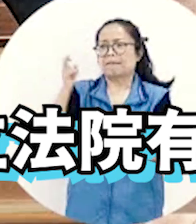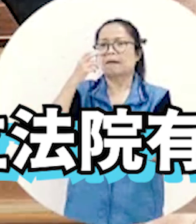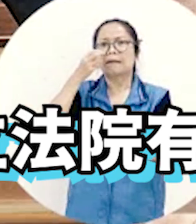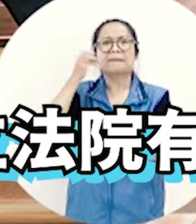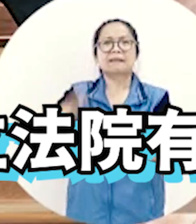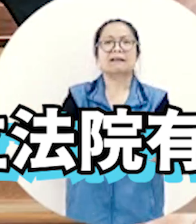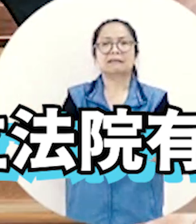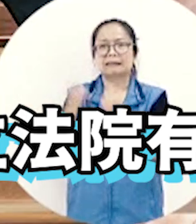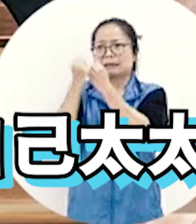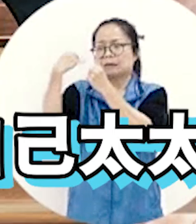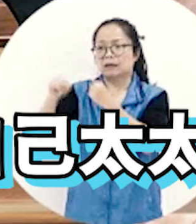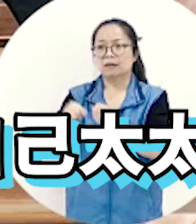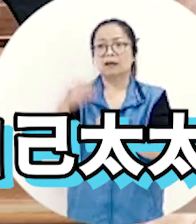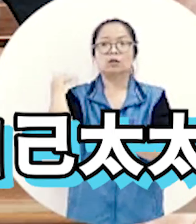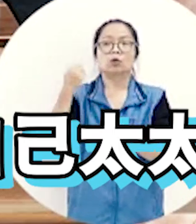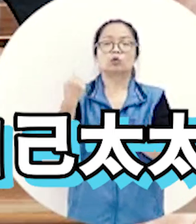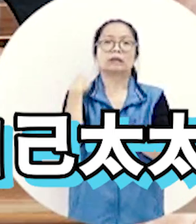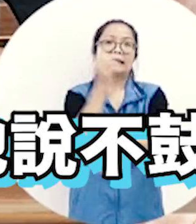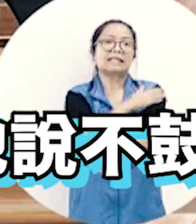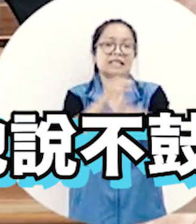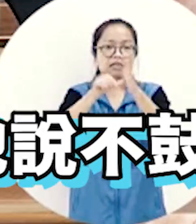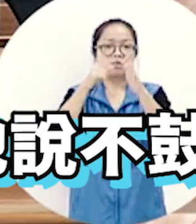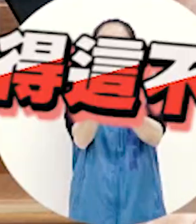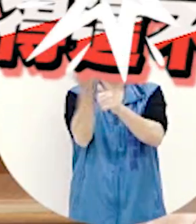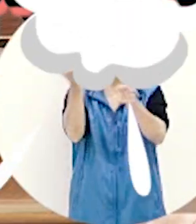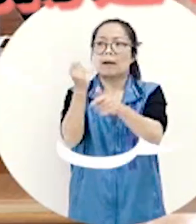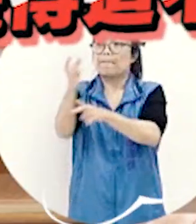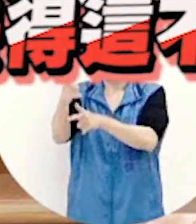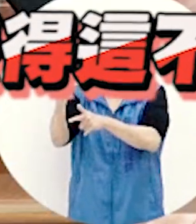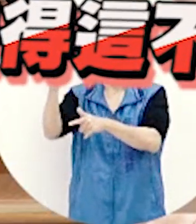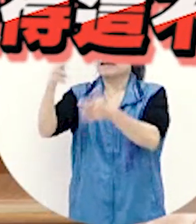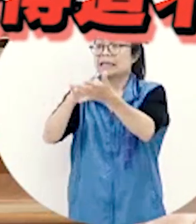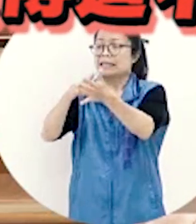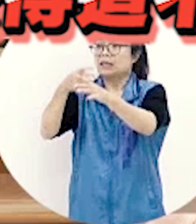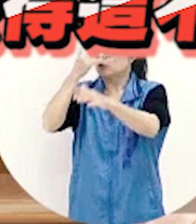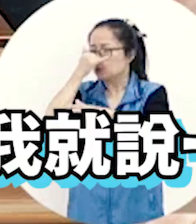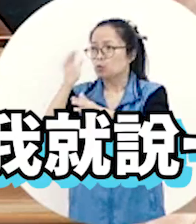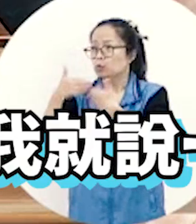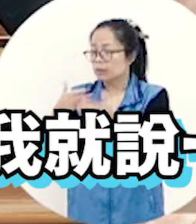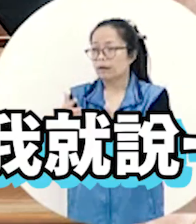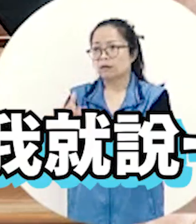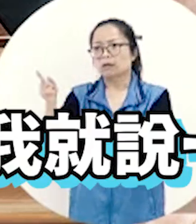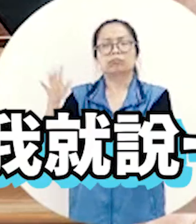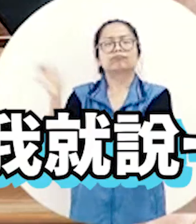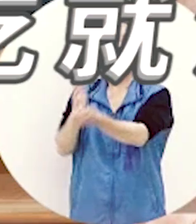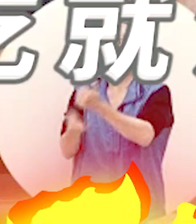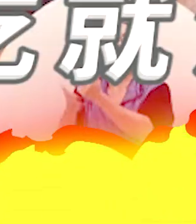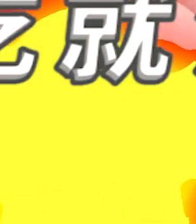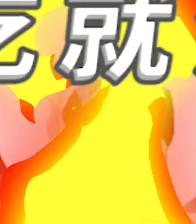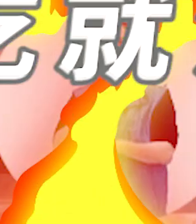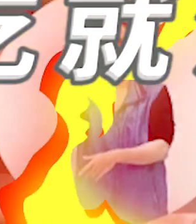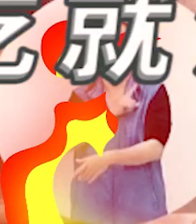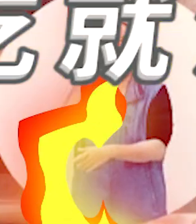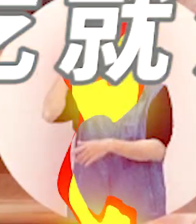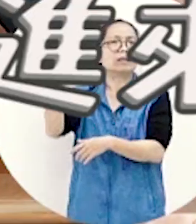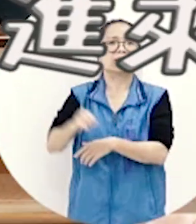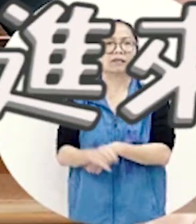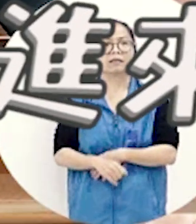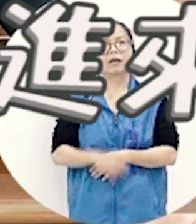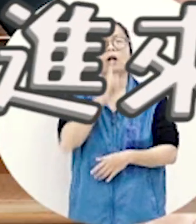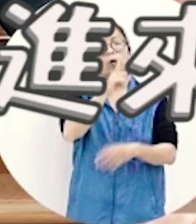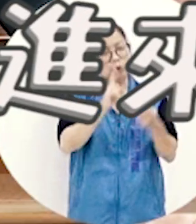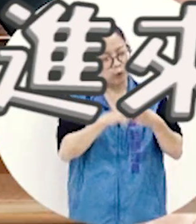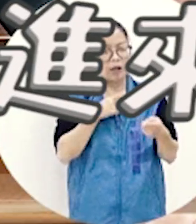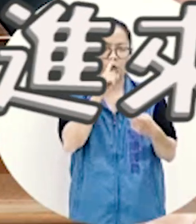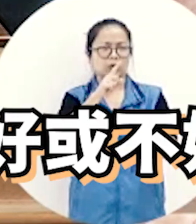法院有人问他说会不会鼓励自己太太买来租啊，他都不鼓励，自己都觉得这是不好的东西嘛。 所以我来讲一句话，他没几百都没事情的，卖几